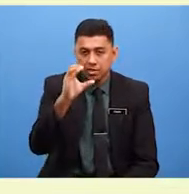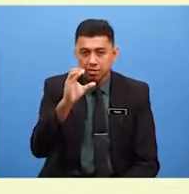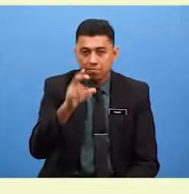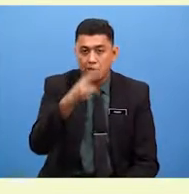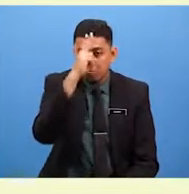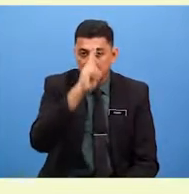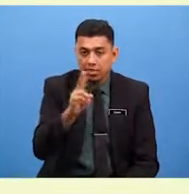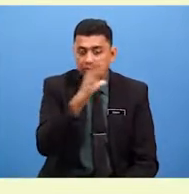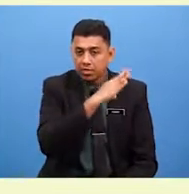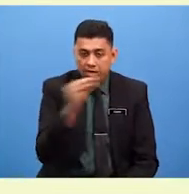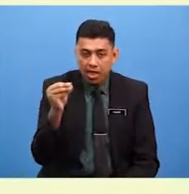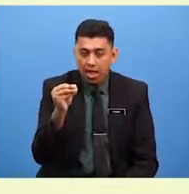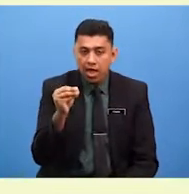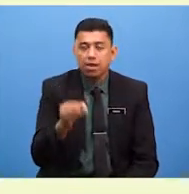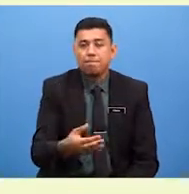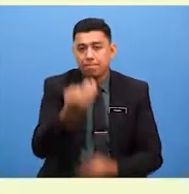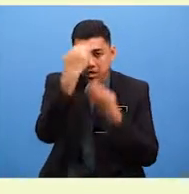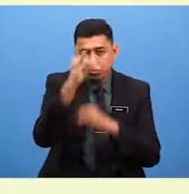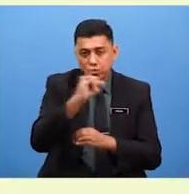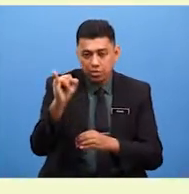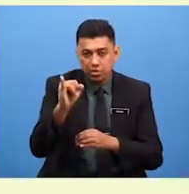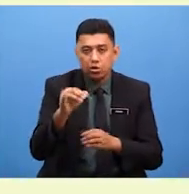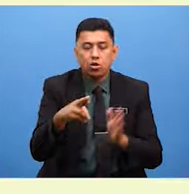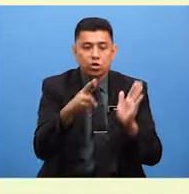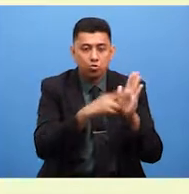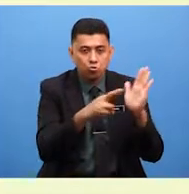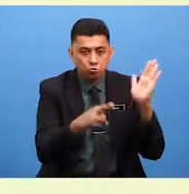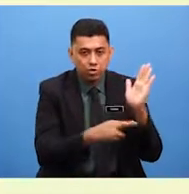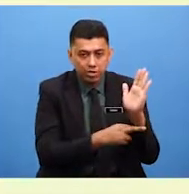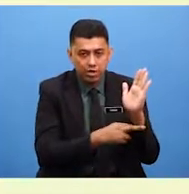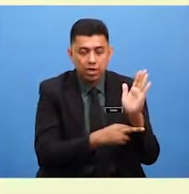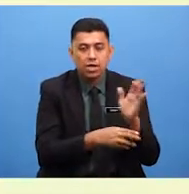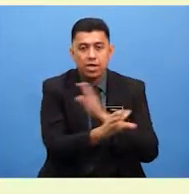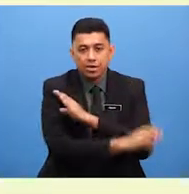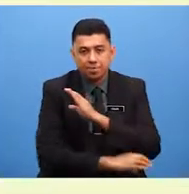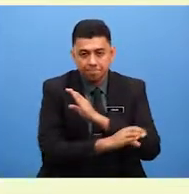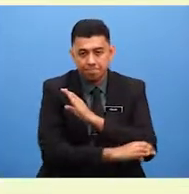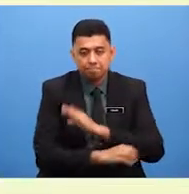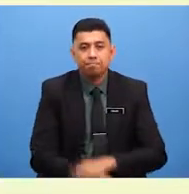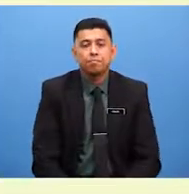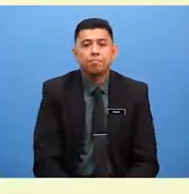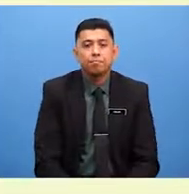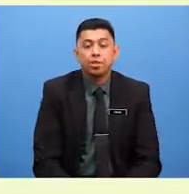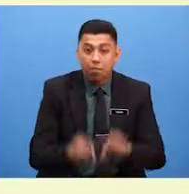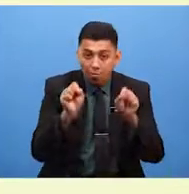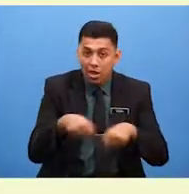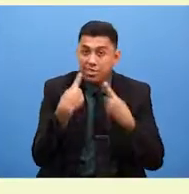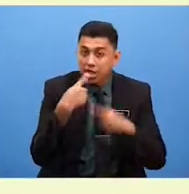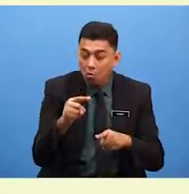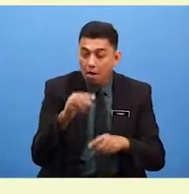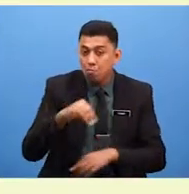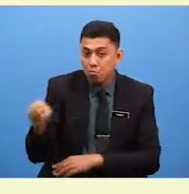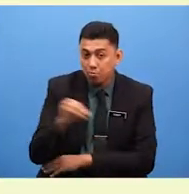C. Menghormati dan patuhi prinsip rukun negara. Boleh